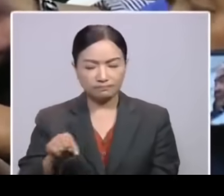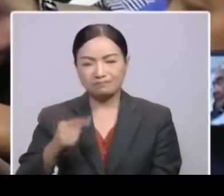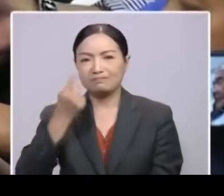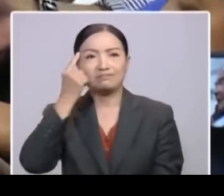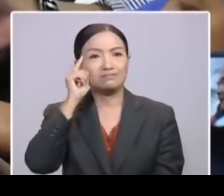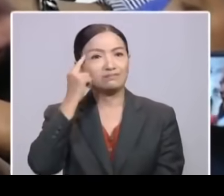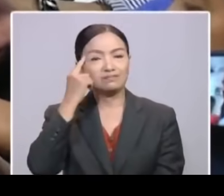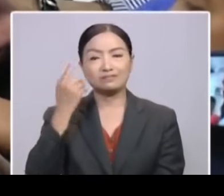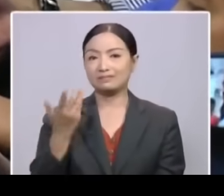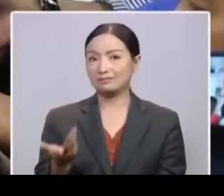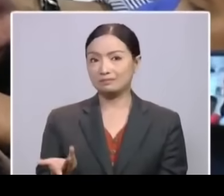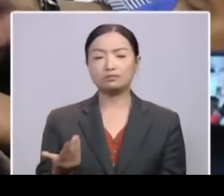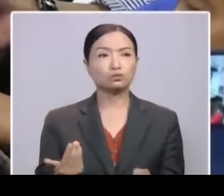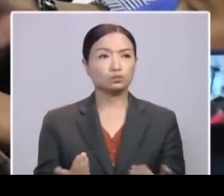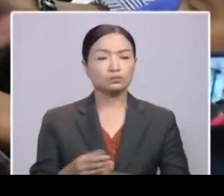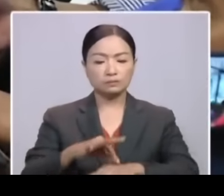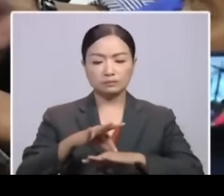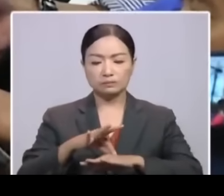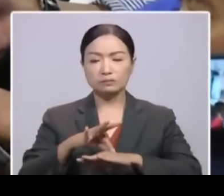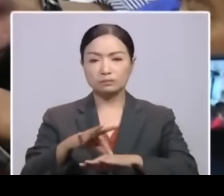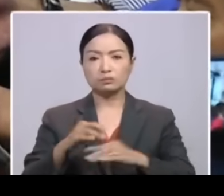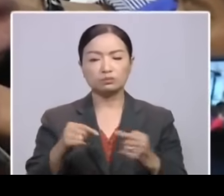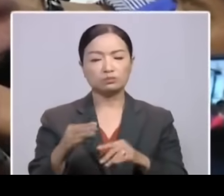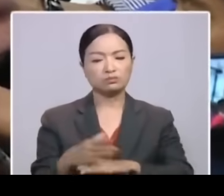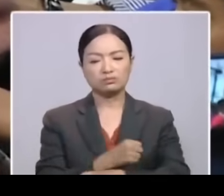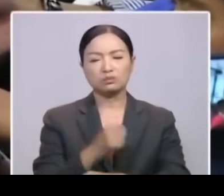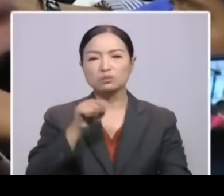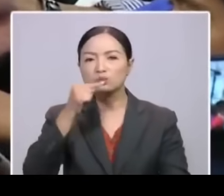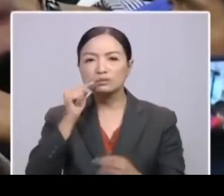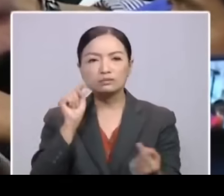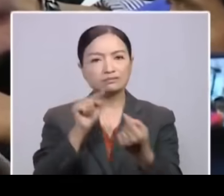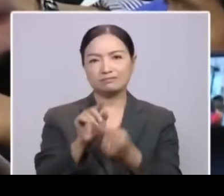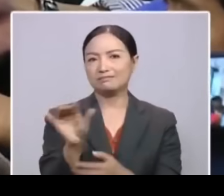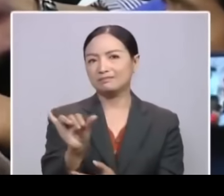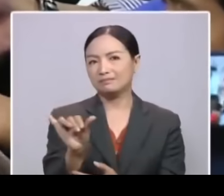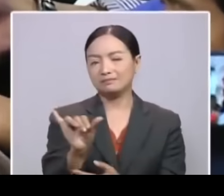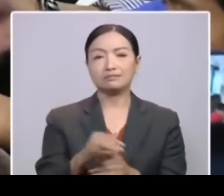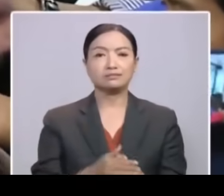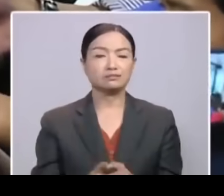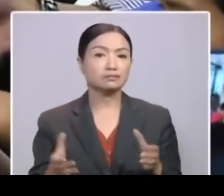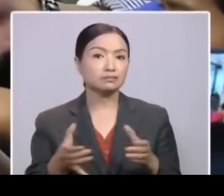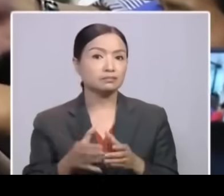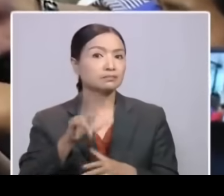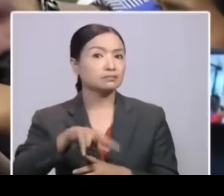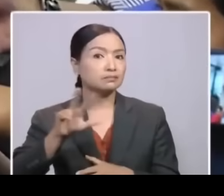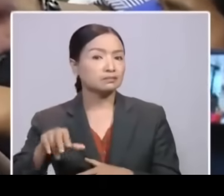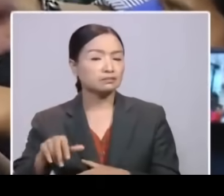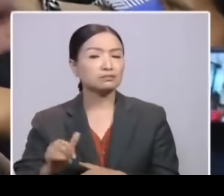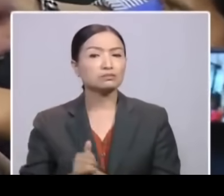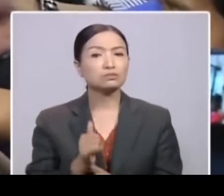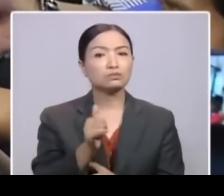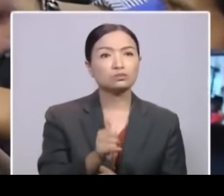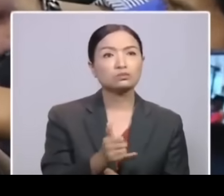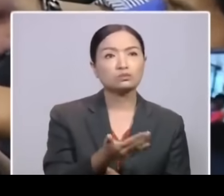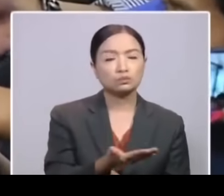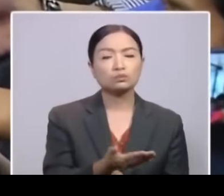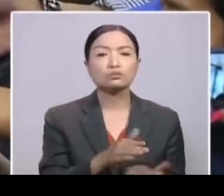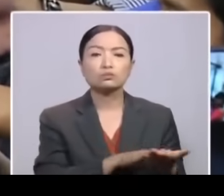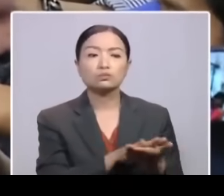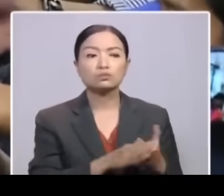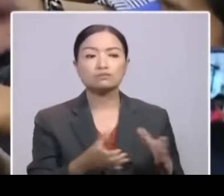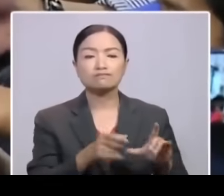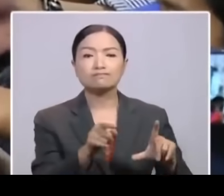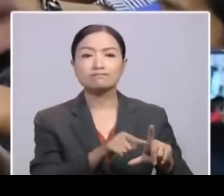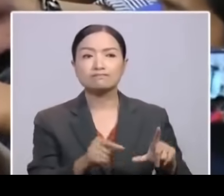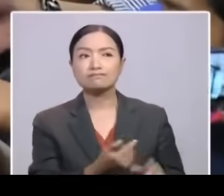ย้ำว่าไม่ได้พูดถึงเรื่องตำแหน่งทางการเมืองแต่อย่างใดนะคะส่วนกรณีที่พรรคเพื่อไทยจะไปพูดคุยขอขมาพรรคก้าวไกล